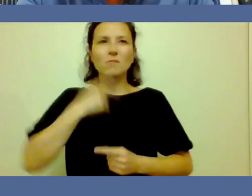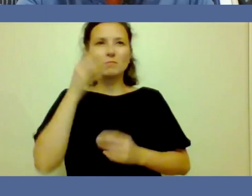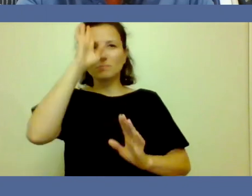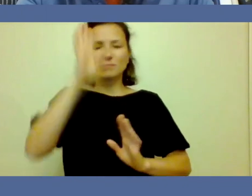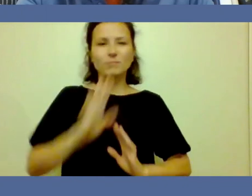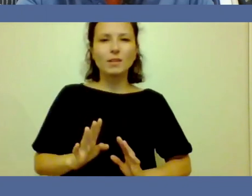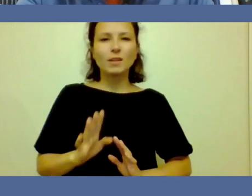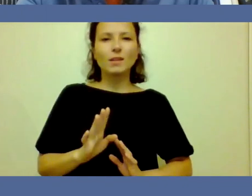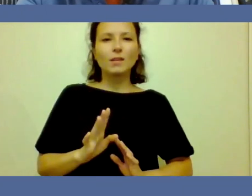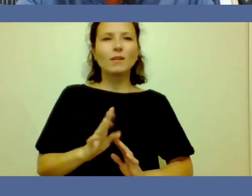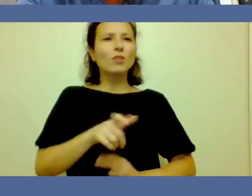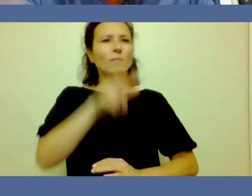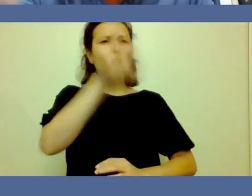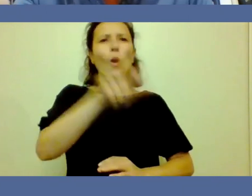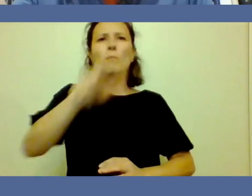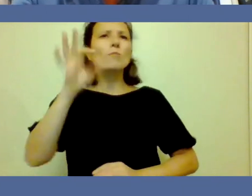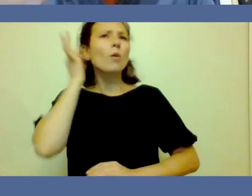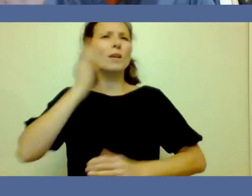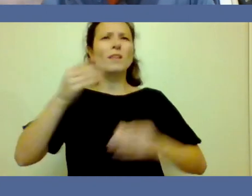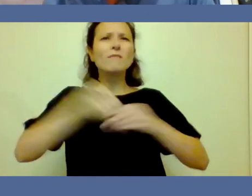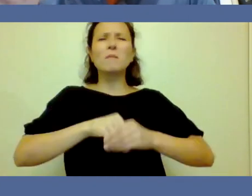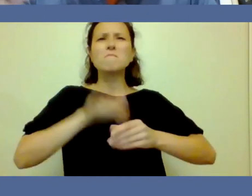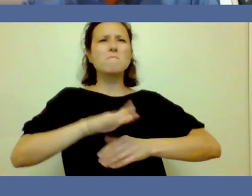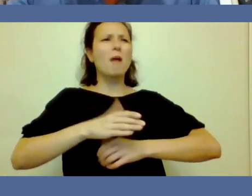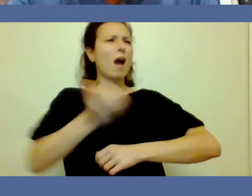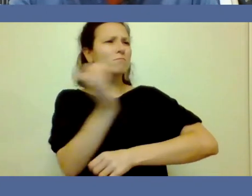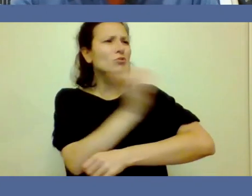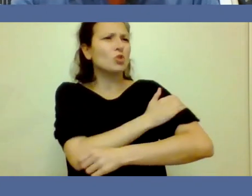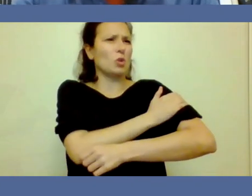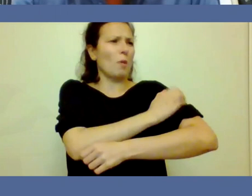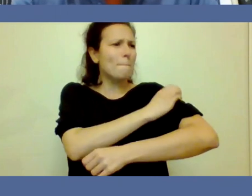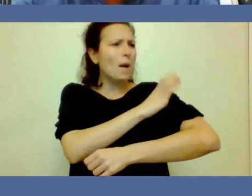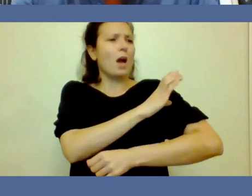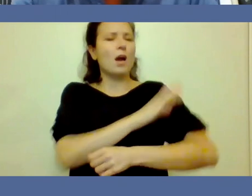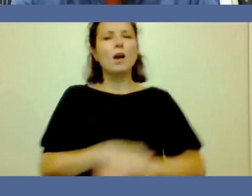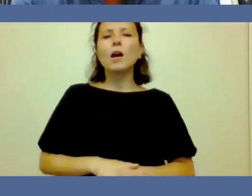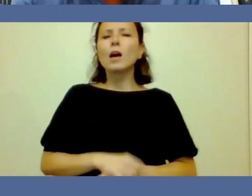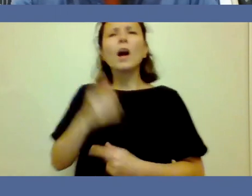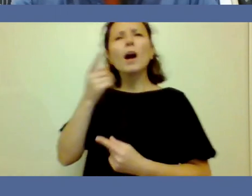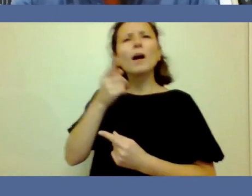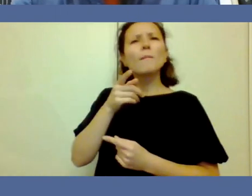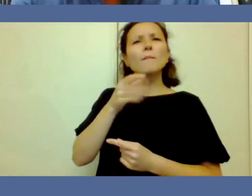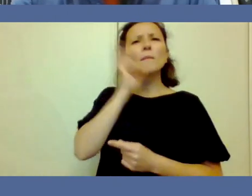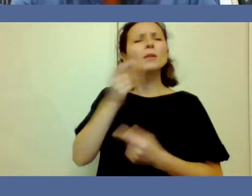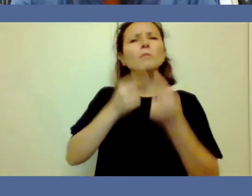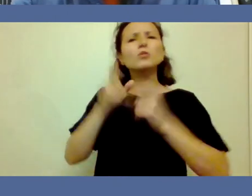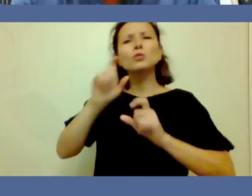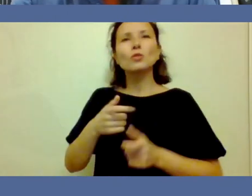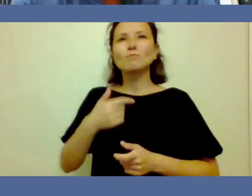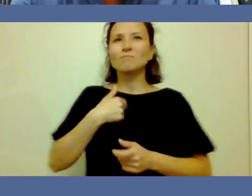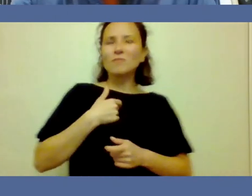jak wiele siły drzemie w kobietach. Uśmiecham się, ale co sobie wtedy myślę? Jestem